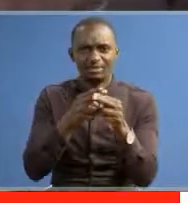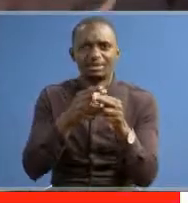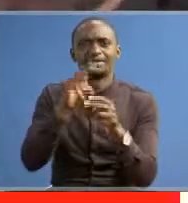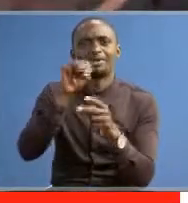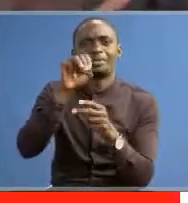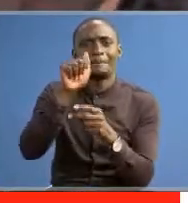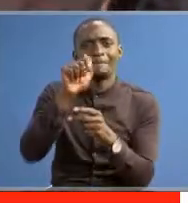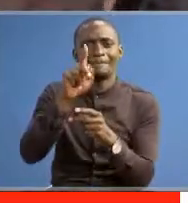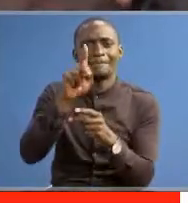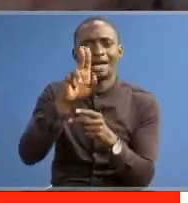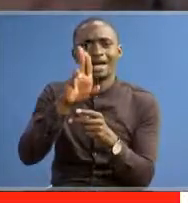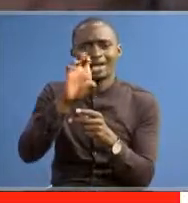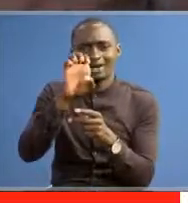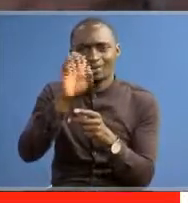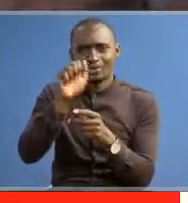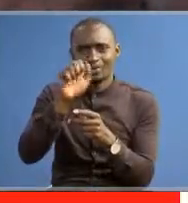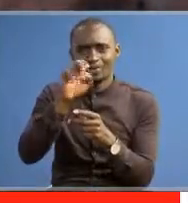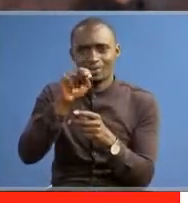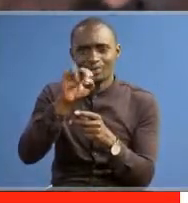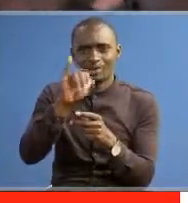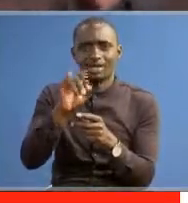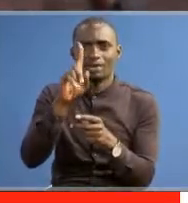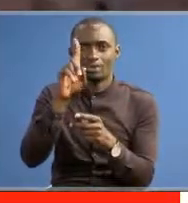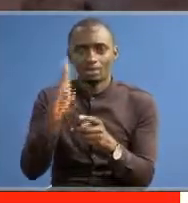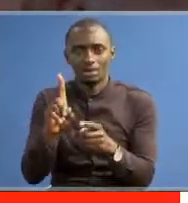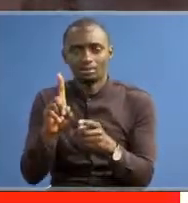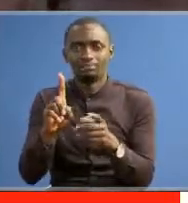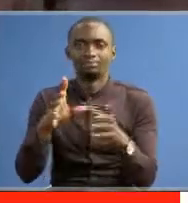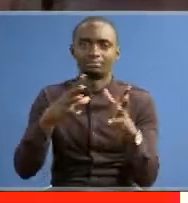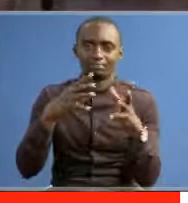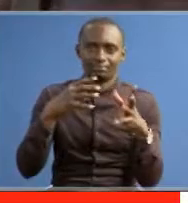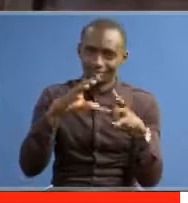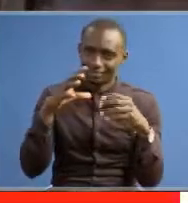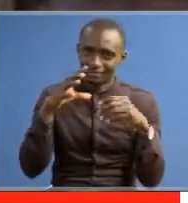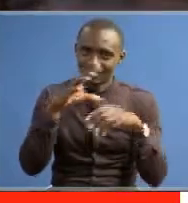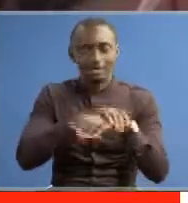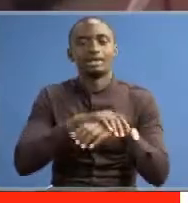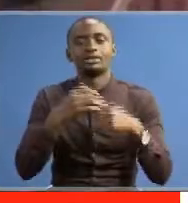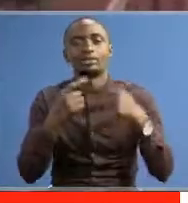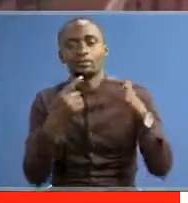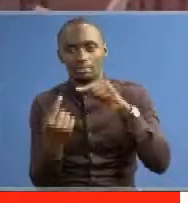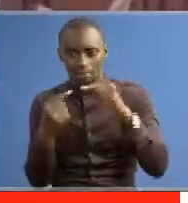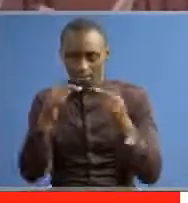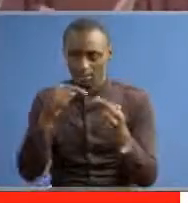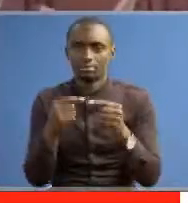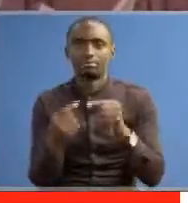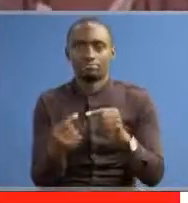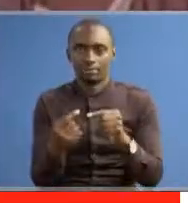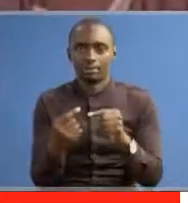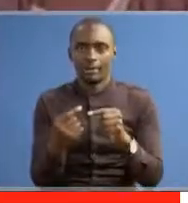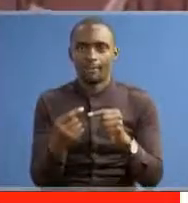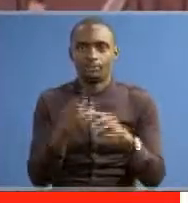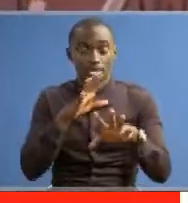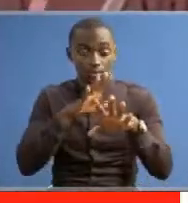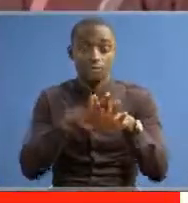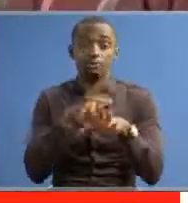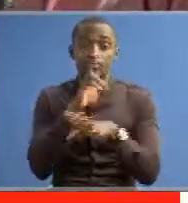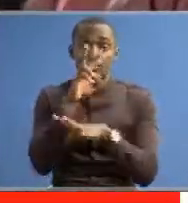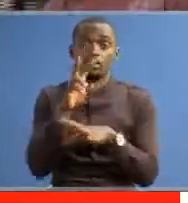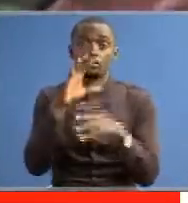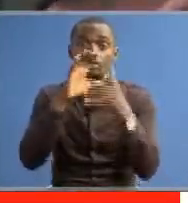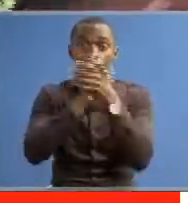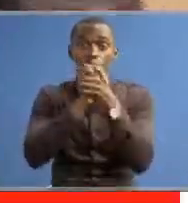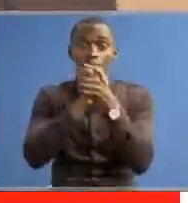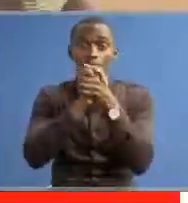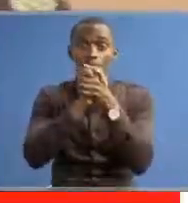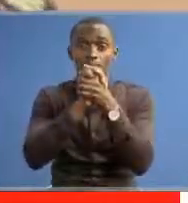players ambao tutaanza kuwapeleka Elgeyo Marakwet, Marsabit, waanze kucheza mpira. Ni vema kuzingatiwa kuwa serikali ya